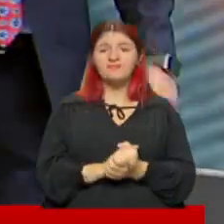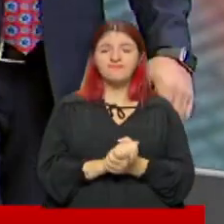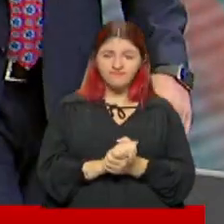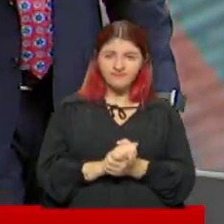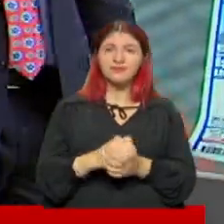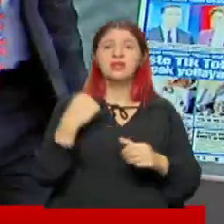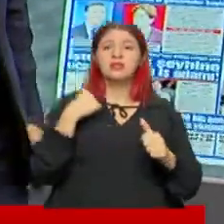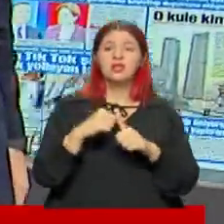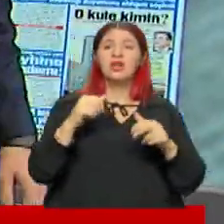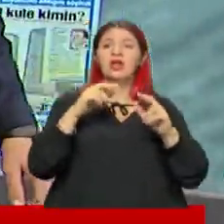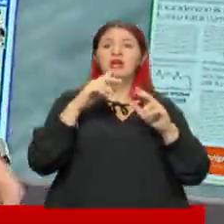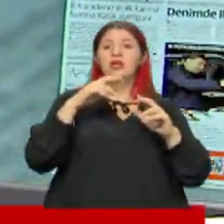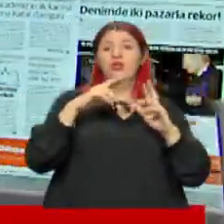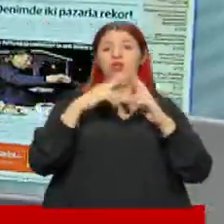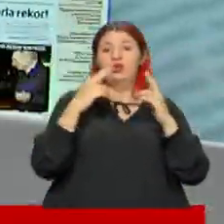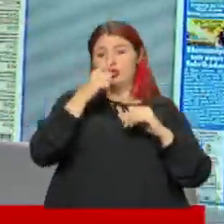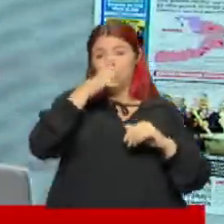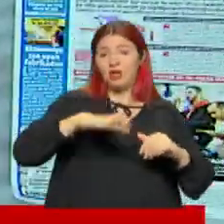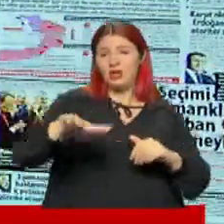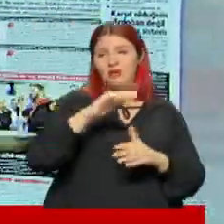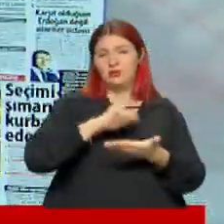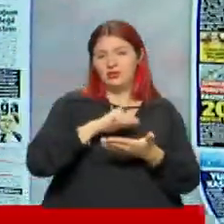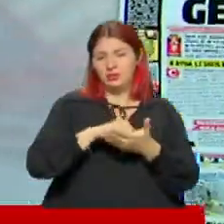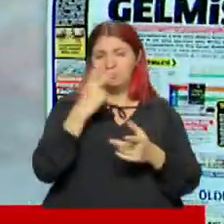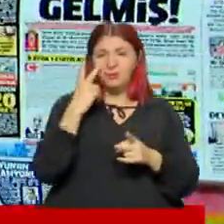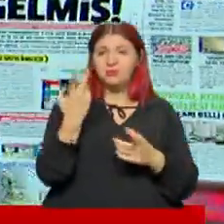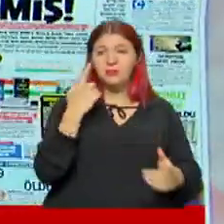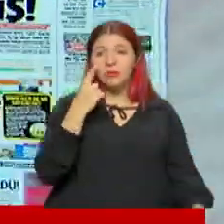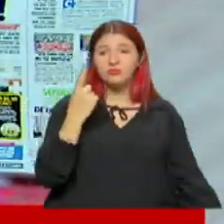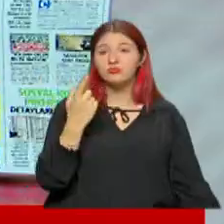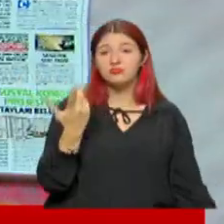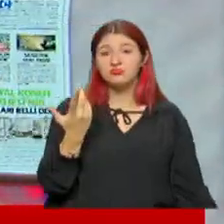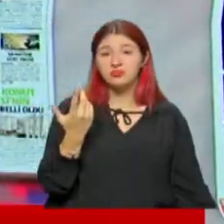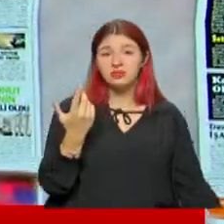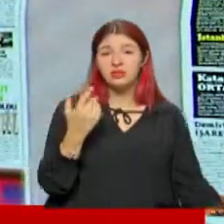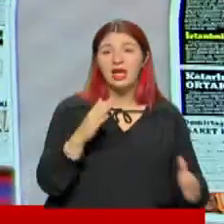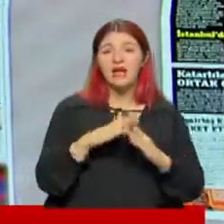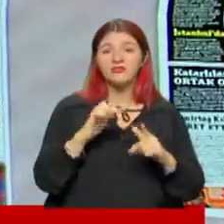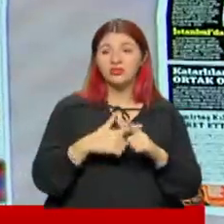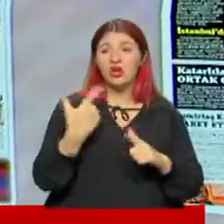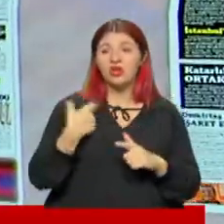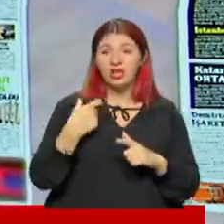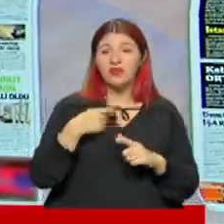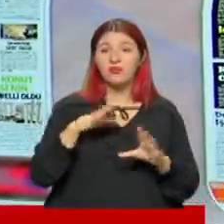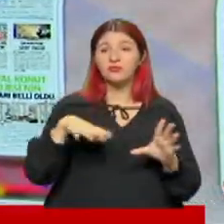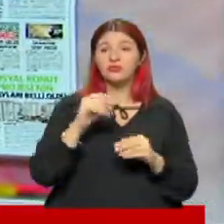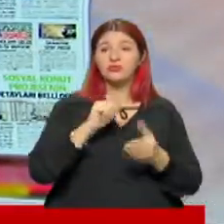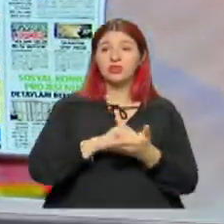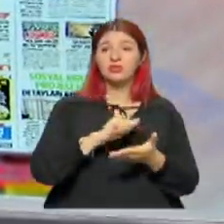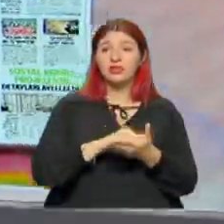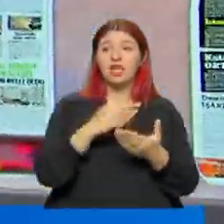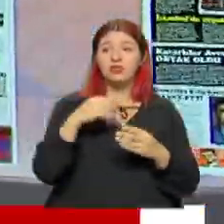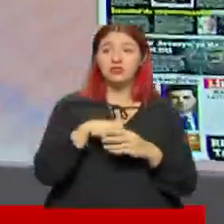da tekrar ulusal basına geri döndüğümüzde hemen bir bakalım sosyal Konut Projesi özellikle ve Bütün